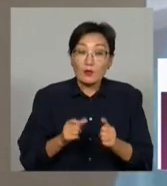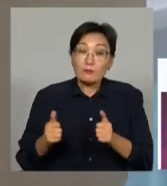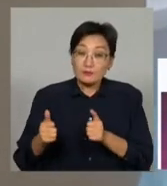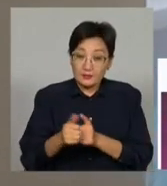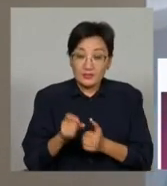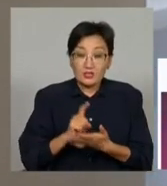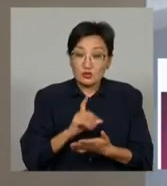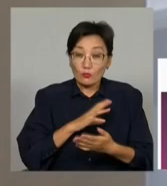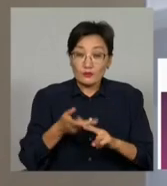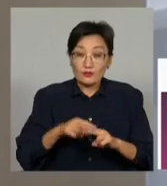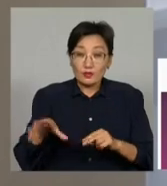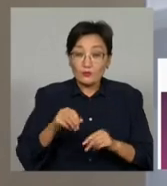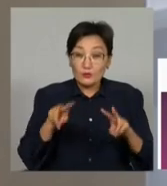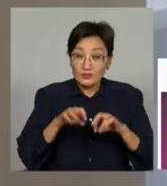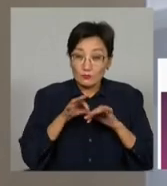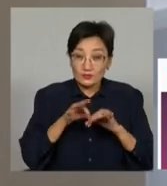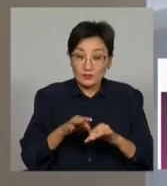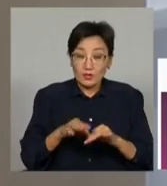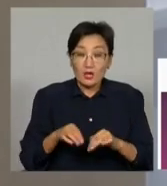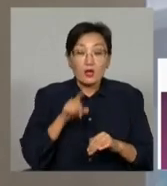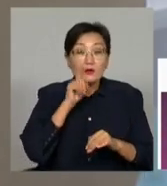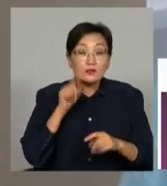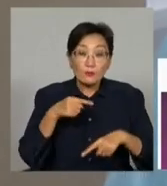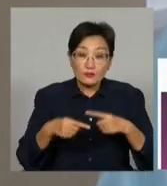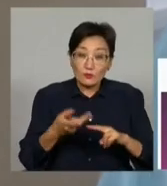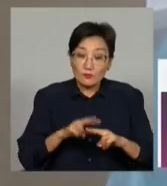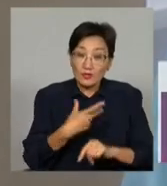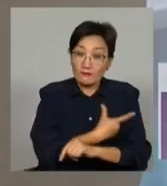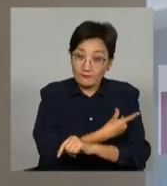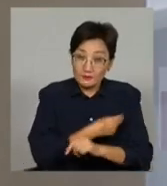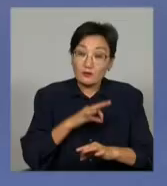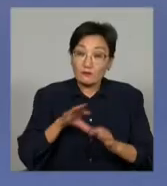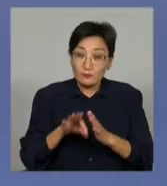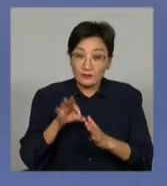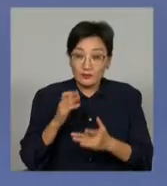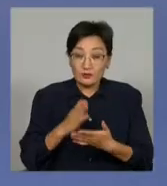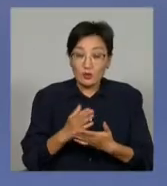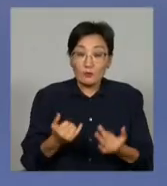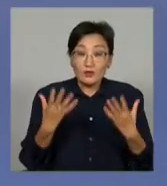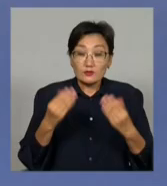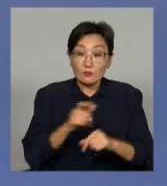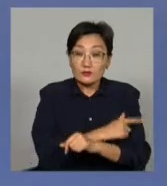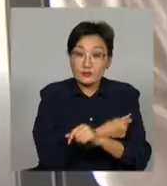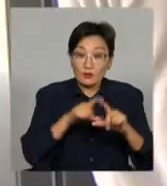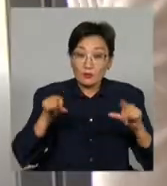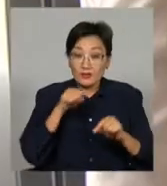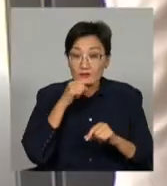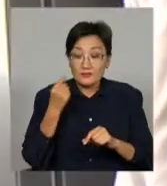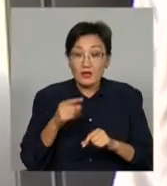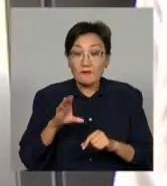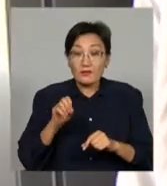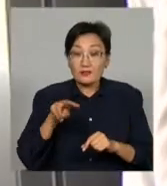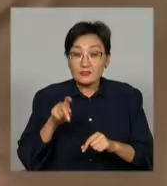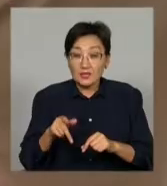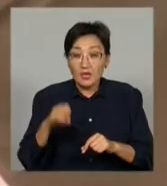тұруы керек. Себебі ол барлық тексеруден өткен. Жас буынның көбі дәл осы екпен салдырып жатыр. Бүгінде бұл емханада Спутник V, Верасел